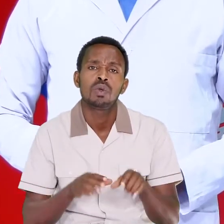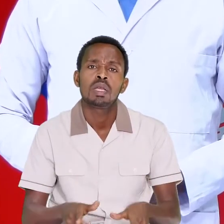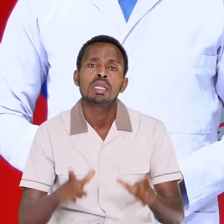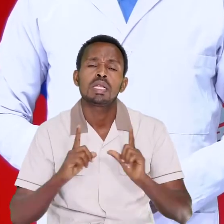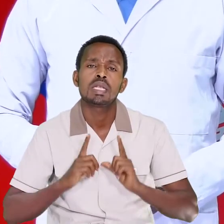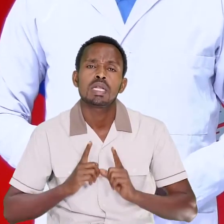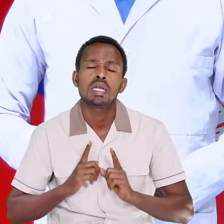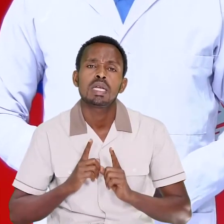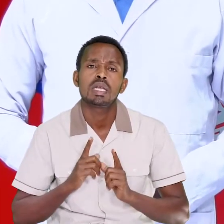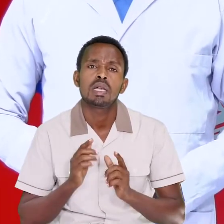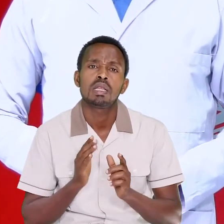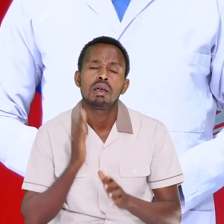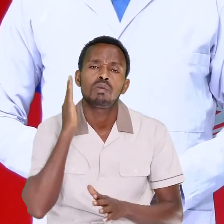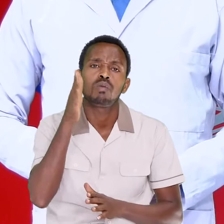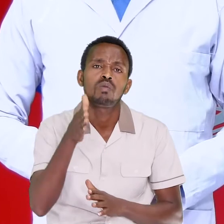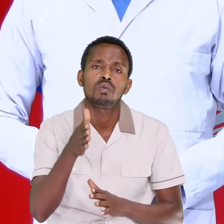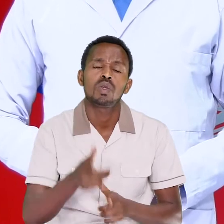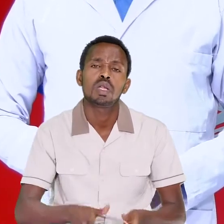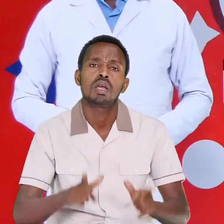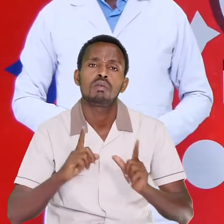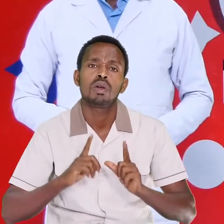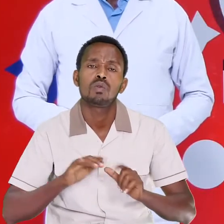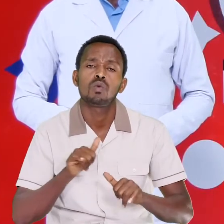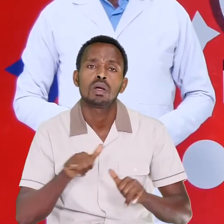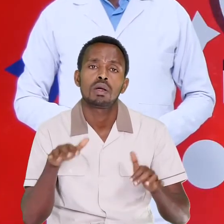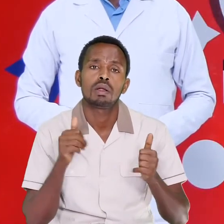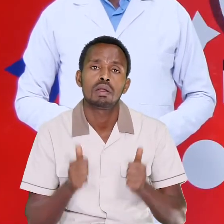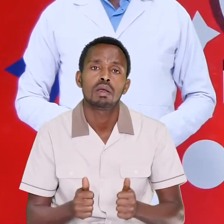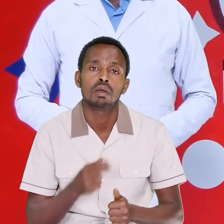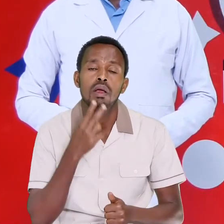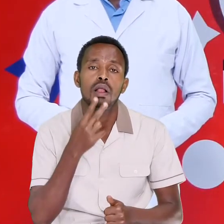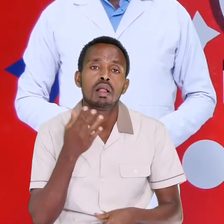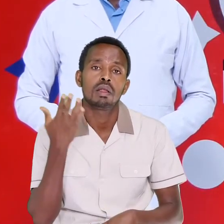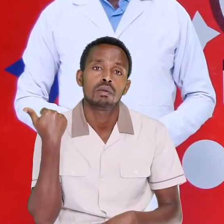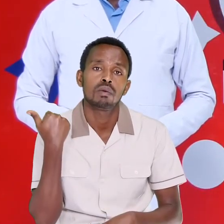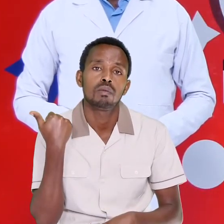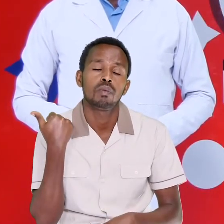jireenya isaa gara fuula duraa jiraachifachuu akka danda'u ilaallee jirra.